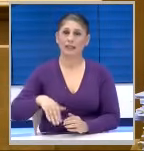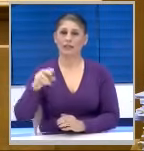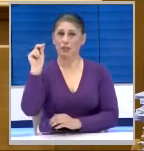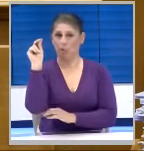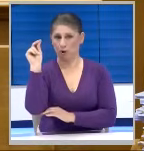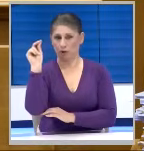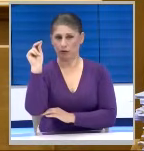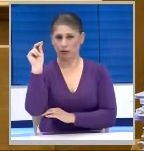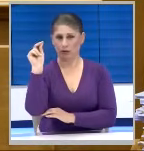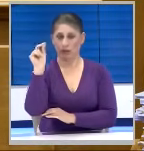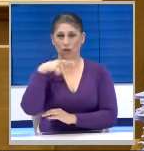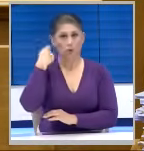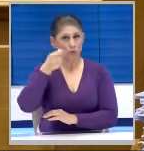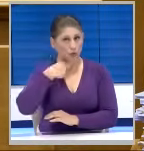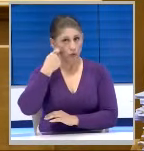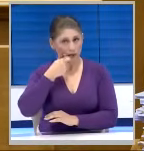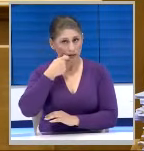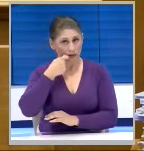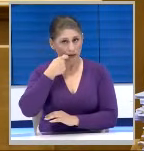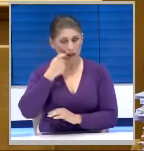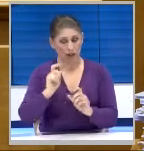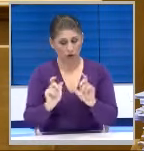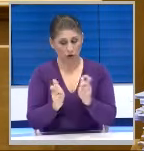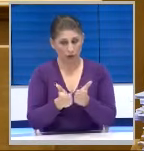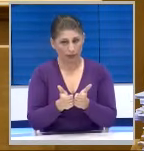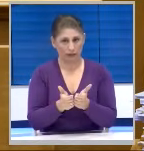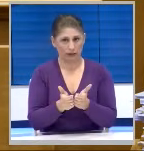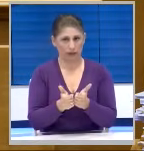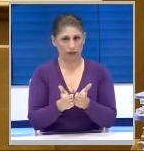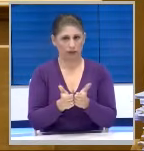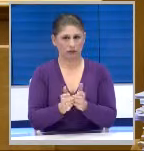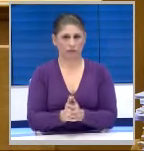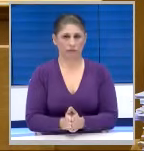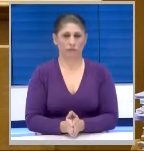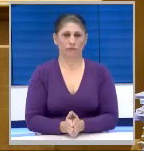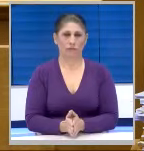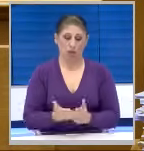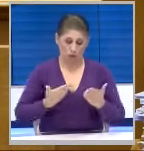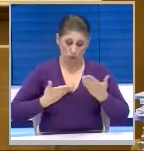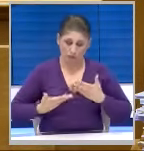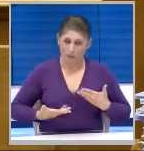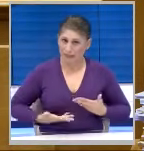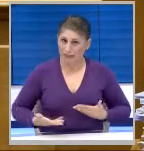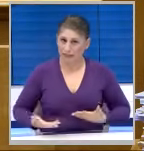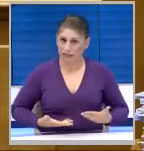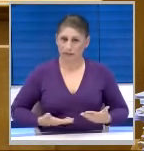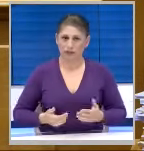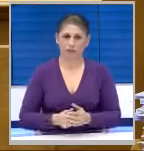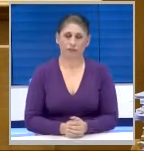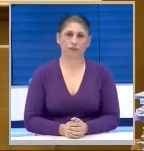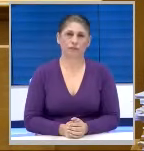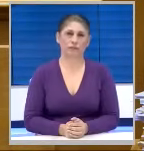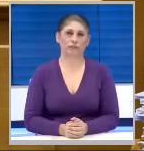υπόσχεση στους γονείς στους συγγενείς στους τραυματίες στις